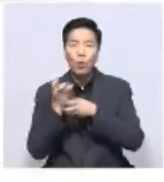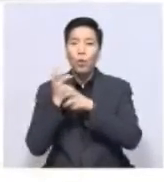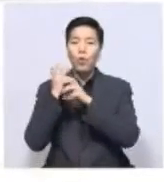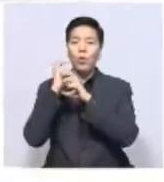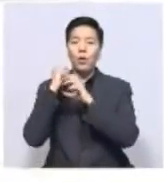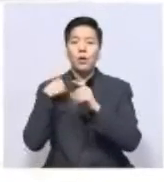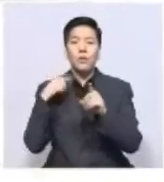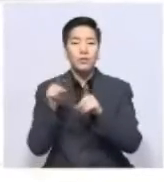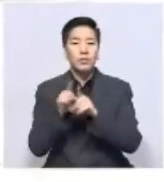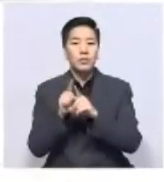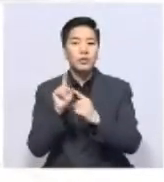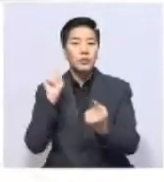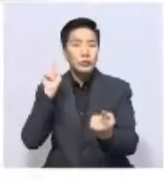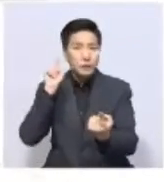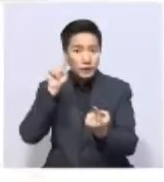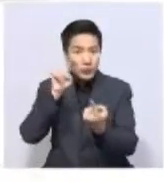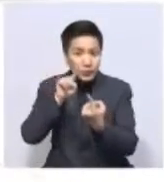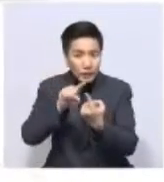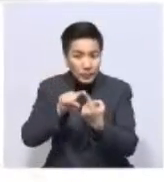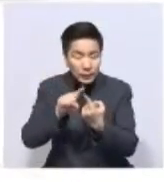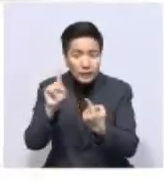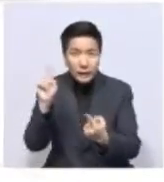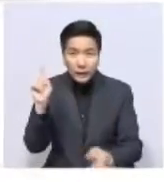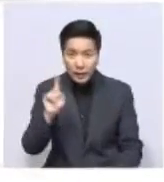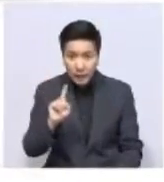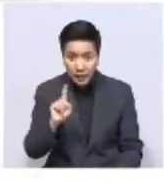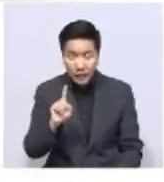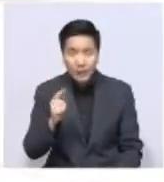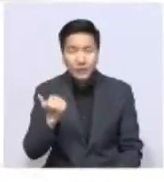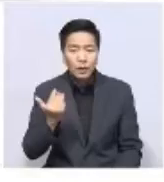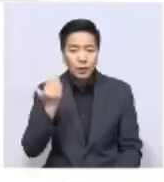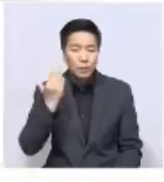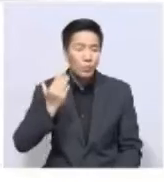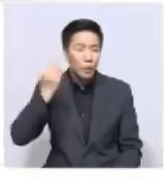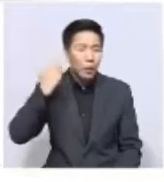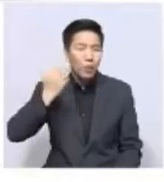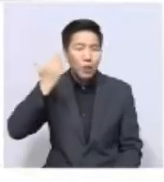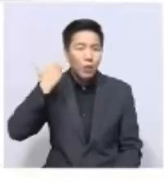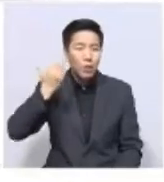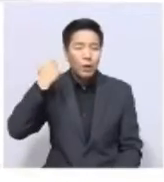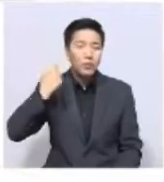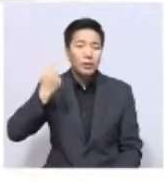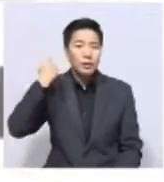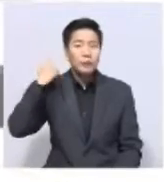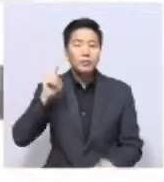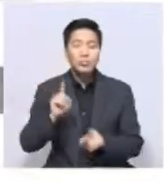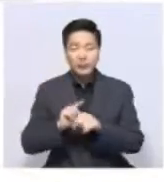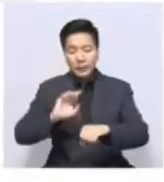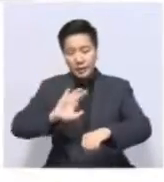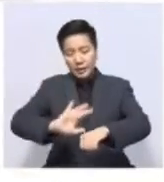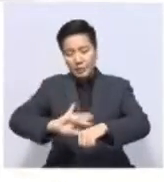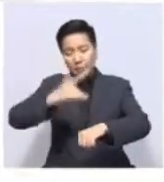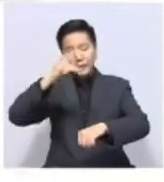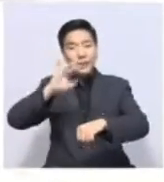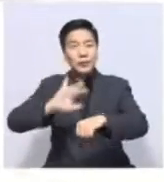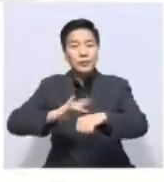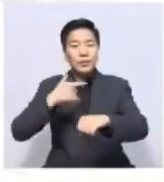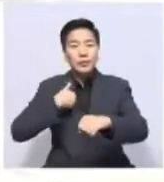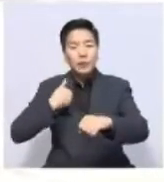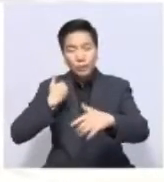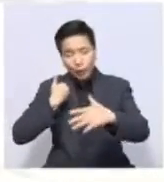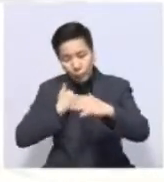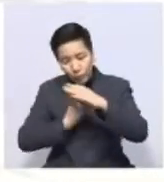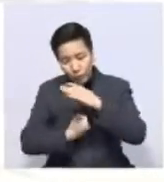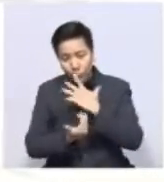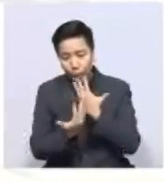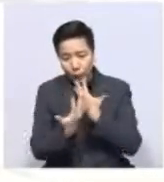ขับกลับไปในยุคสมัยที่ยังเป็นแบบธรรมชาติได้อยู่กับธรรมชาติเยอ